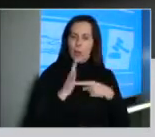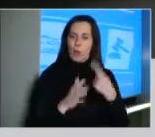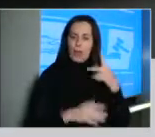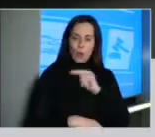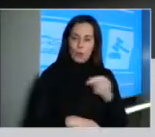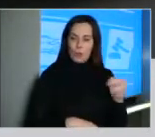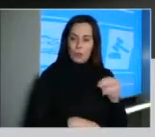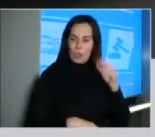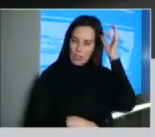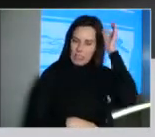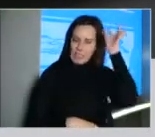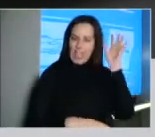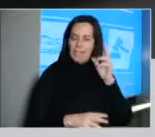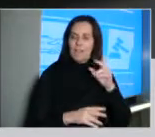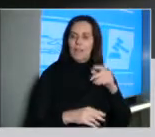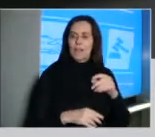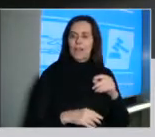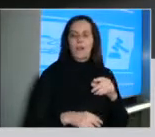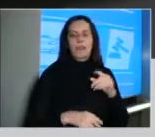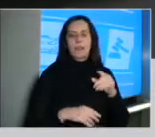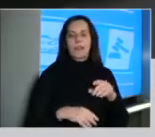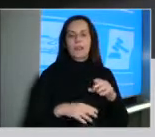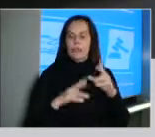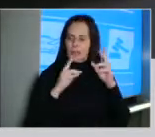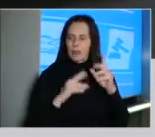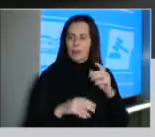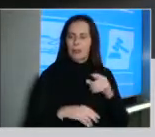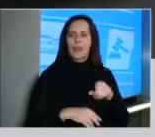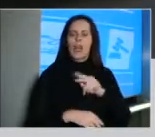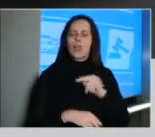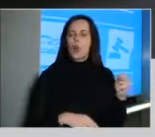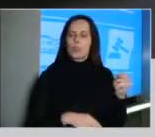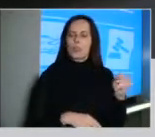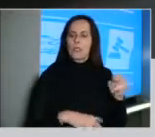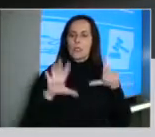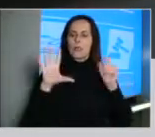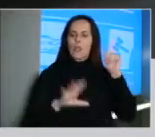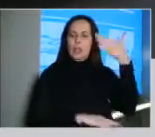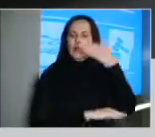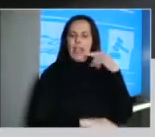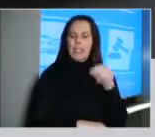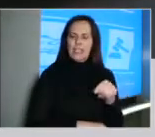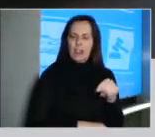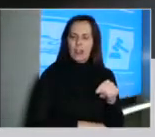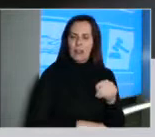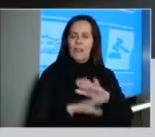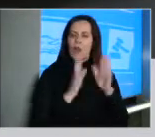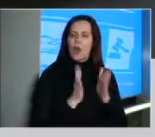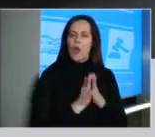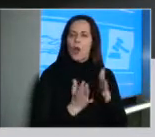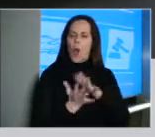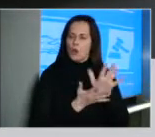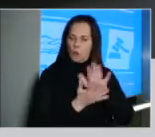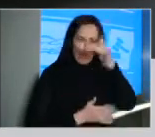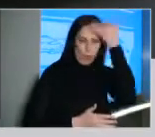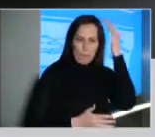הנושאים שסתיו התעכבה עליהם, חברת הכנסת שפיר התעכבה עליהם יותר במהלך השנה האחרונה, זה נושא 70 שנה למדינת ישראל, וכל אותן הוצאות